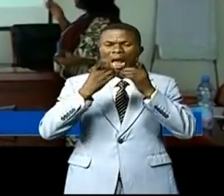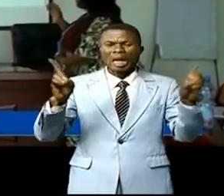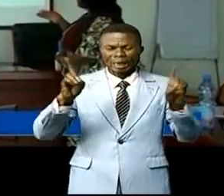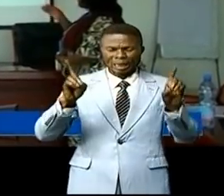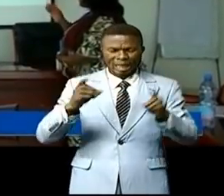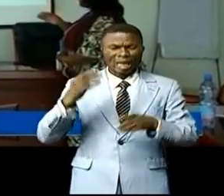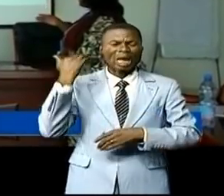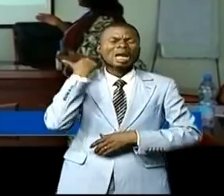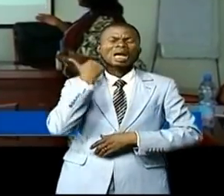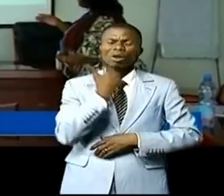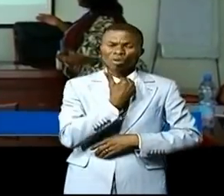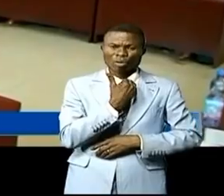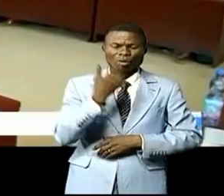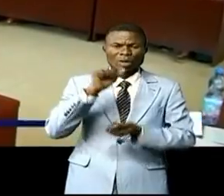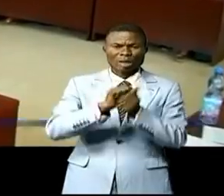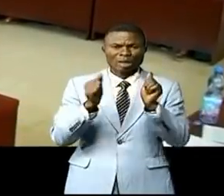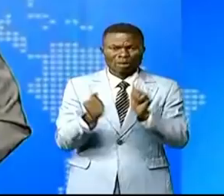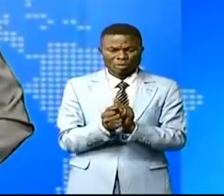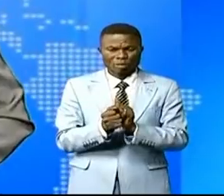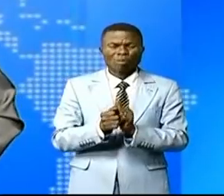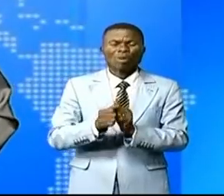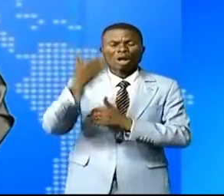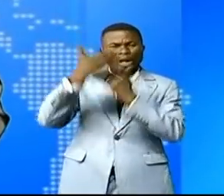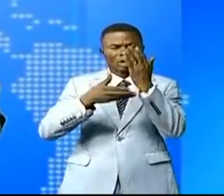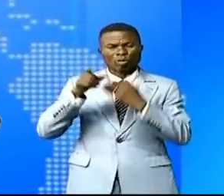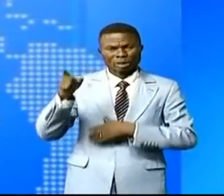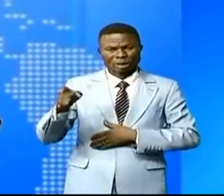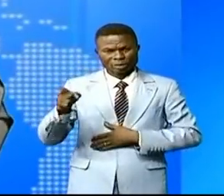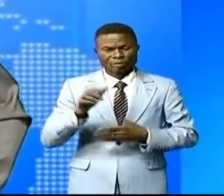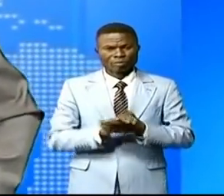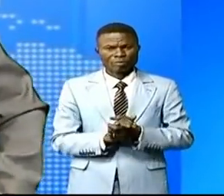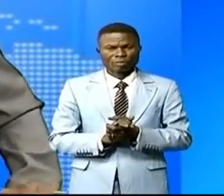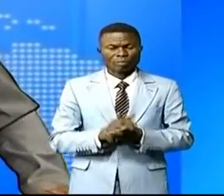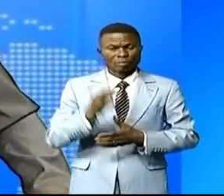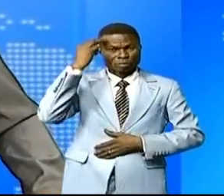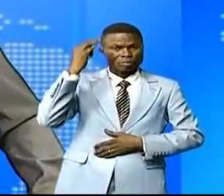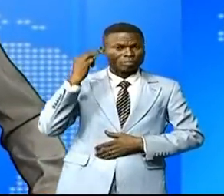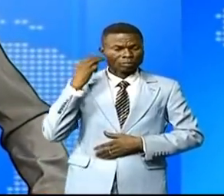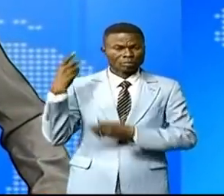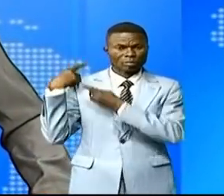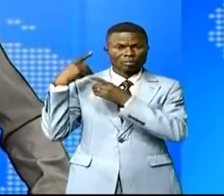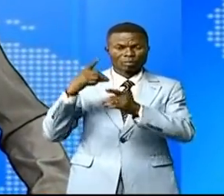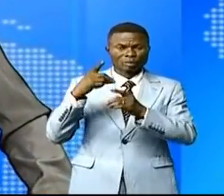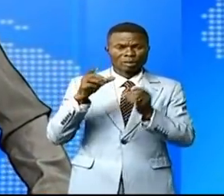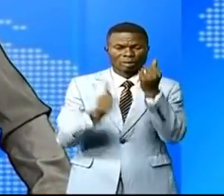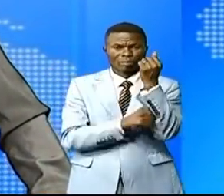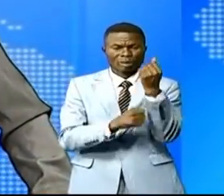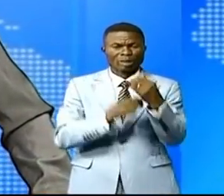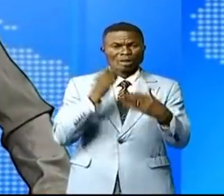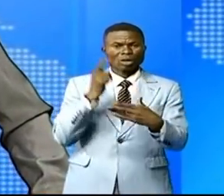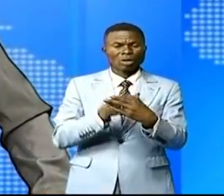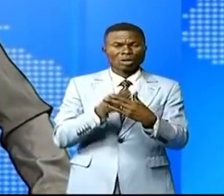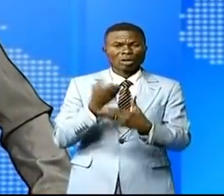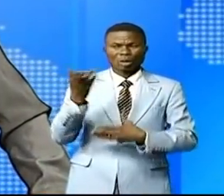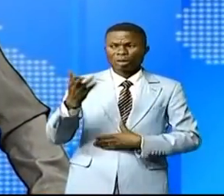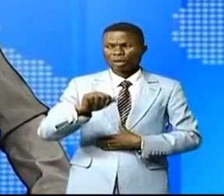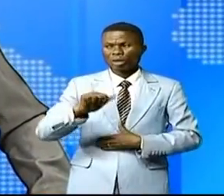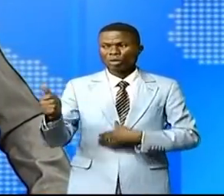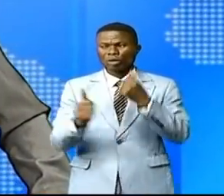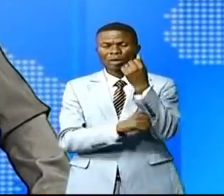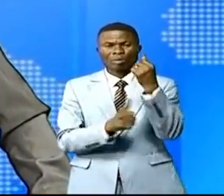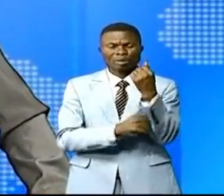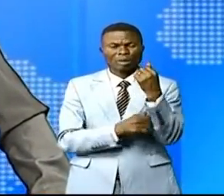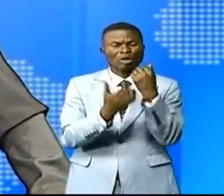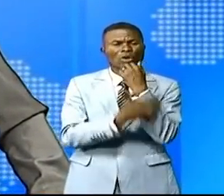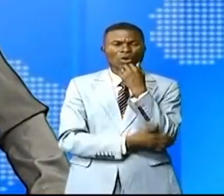Kampala sur les VSBG. Et puis la ministre déléguée en charge des personnes vivant avec handicap et autres personnes